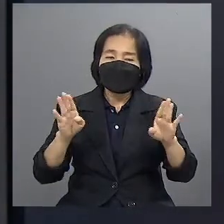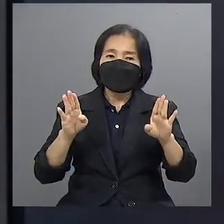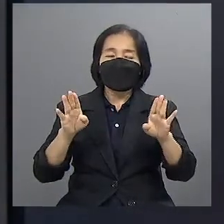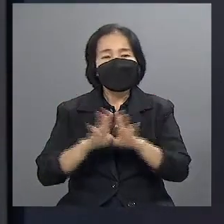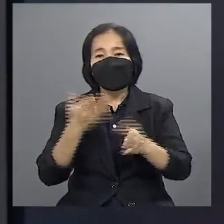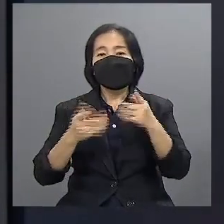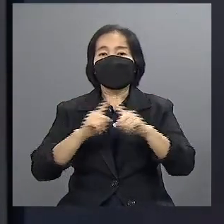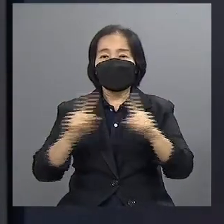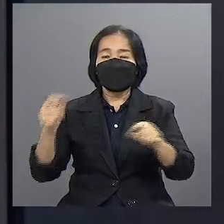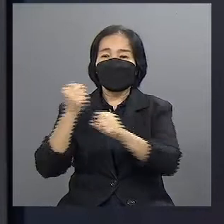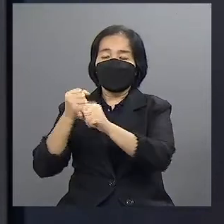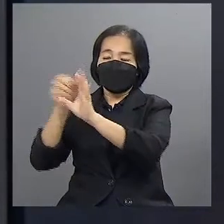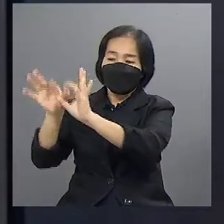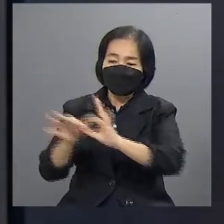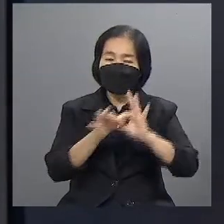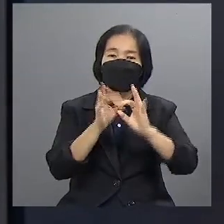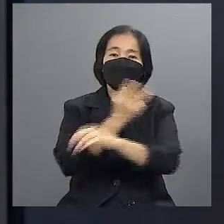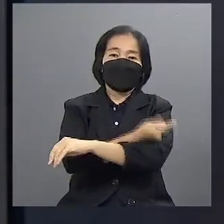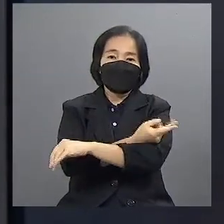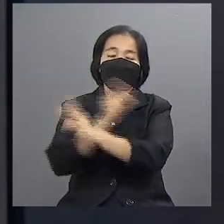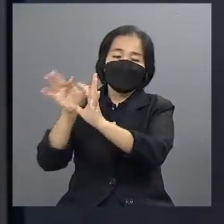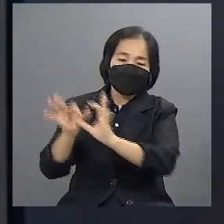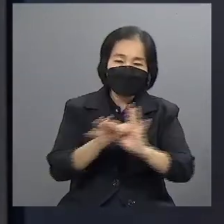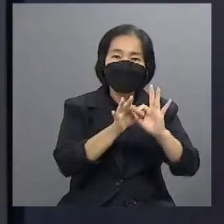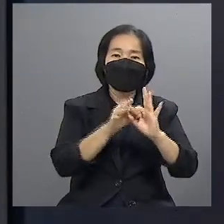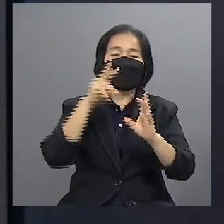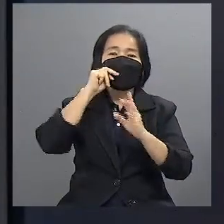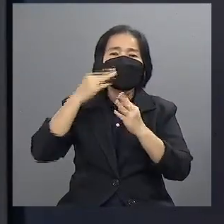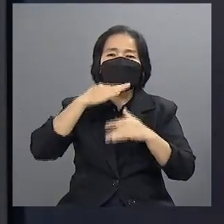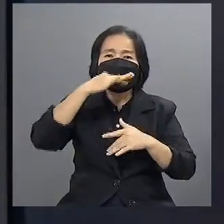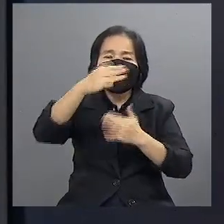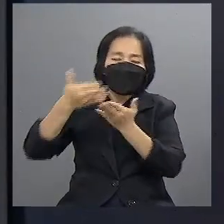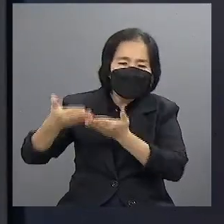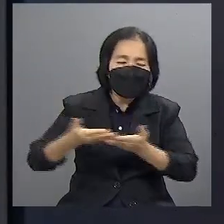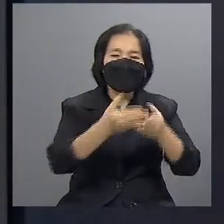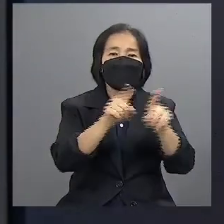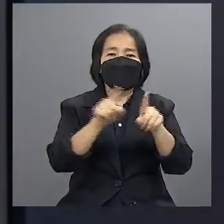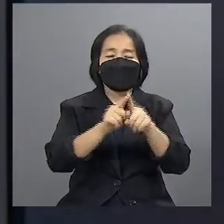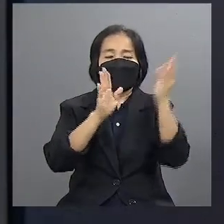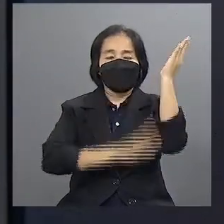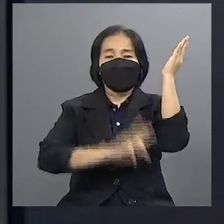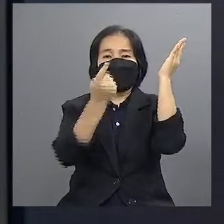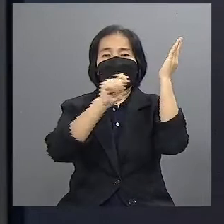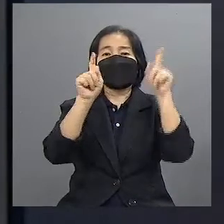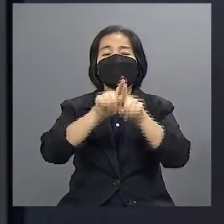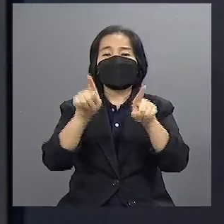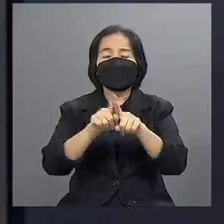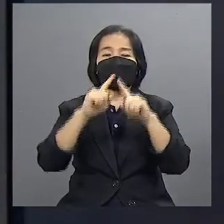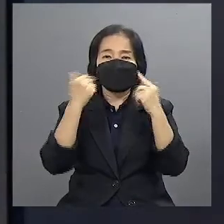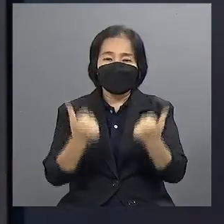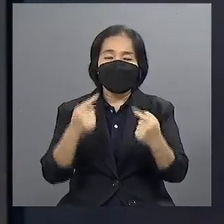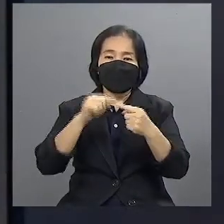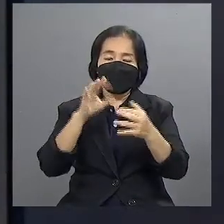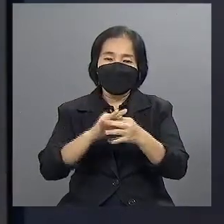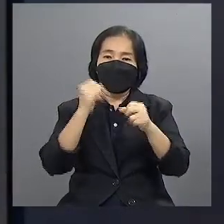คู่เก็ดมองว่าทิดทางหรอวาเทรนด์การท่องเที่ยวหลังจากนี้คุผชมตองเปลี่ยนไป ede้นเชิคภาพมากกา